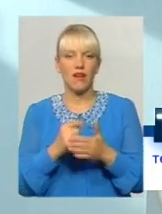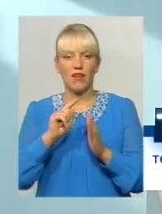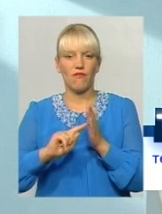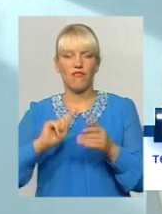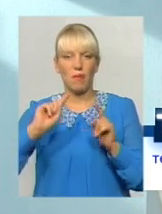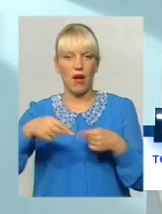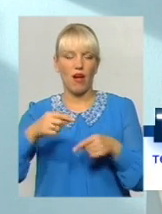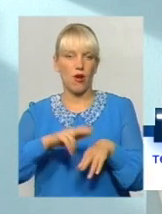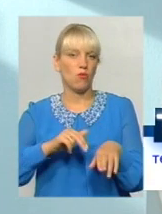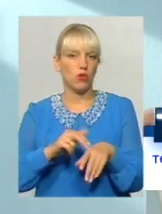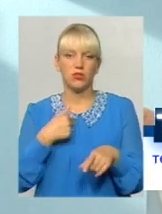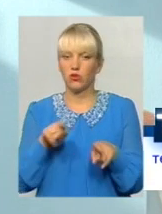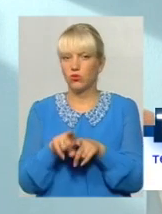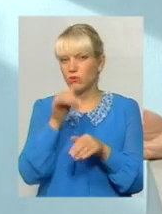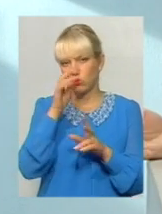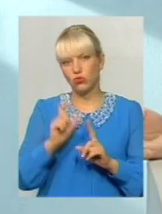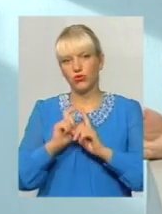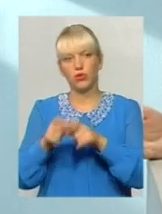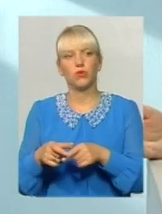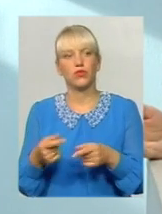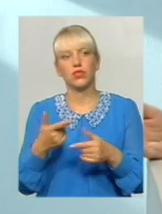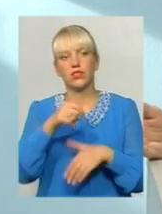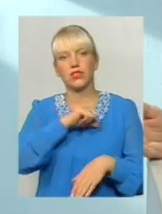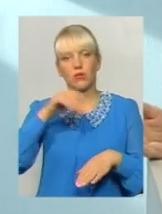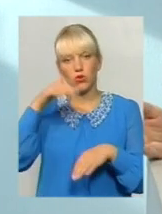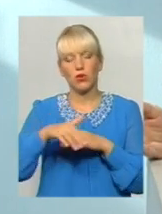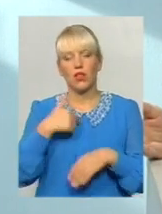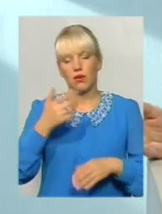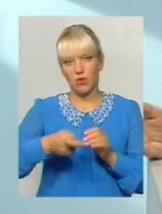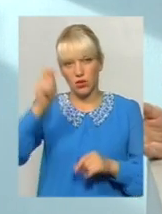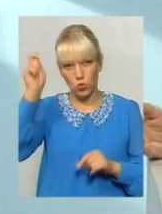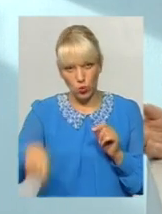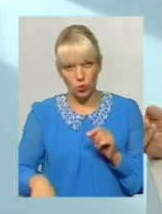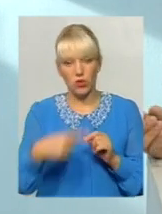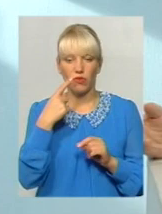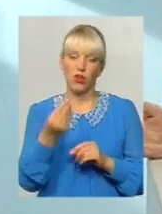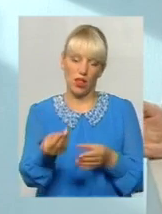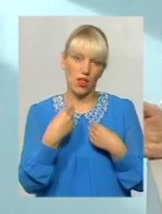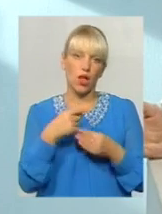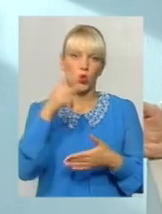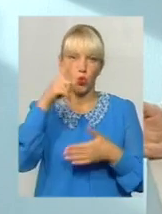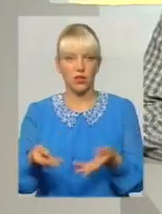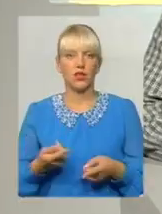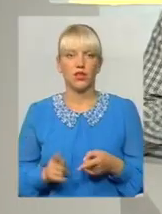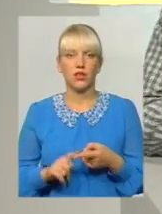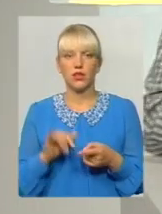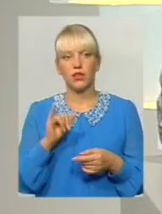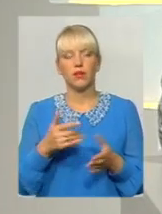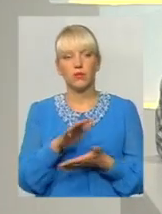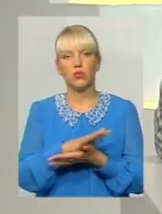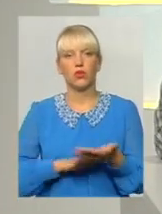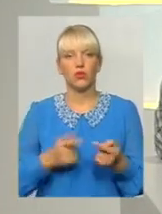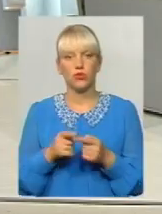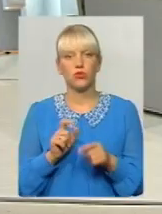можемо дати відповіді на це питання, самі розумієте. Нас зупиняють, да, і просять надати доручення, да? Хоча воно в Україні відмінено. Тож про